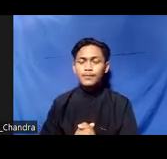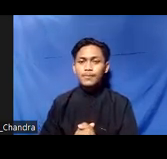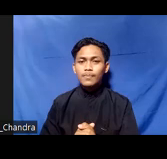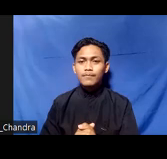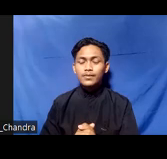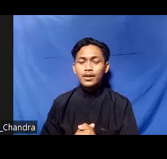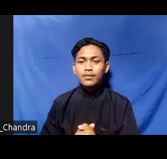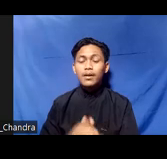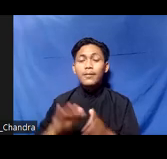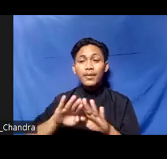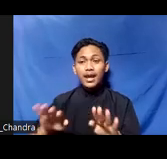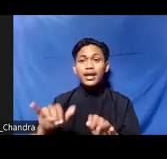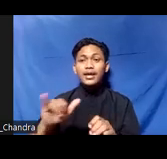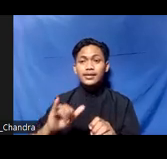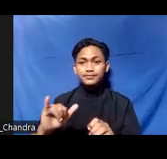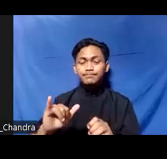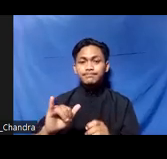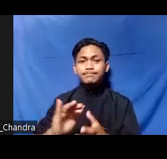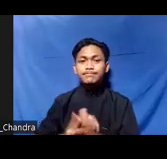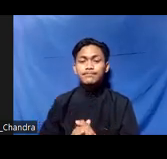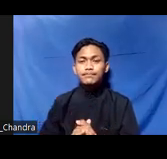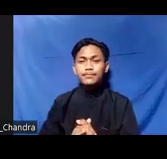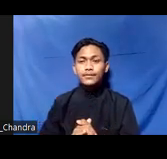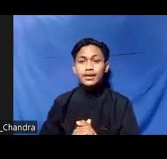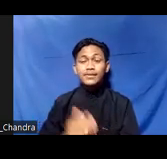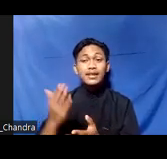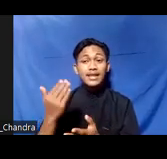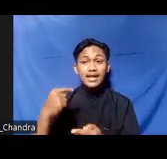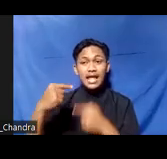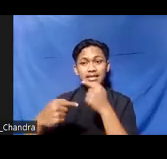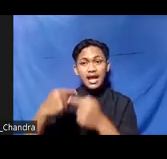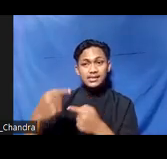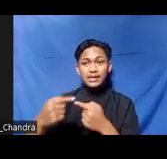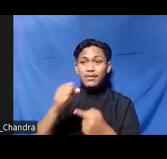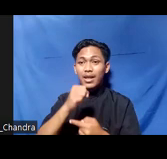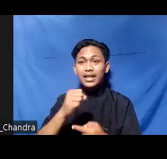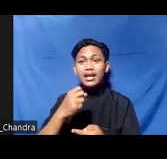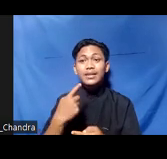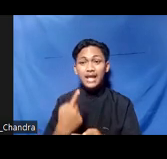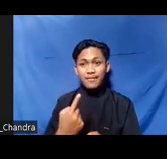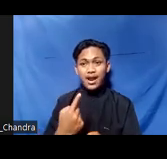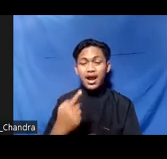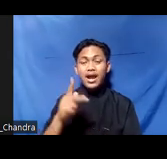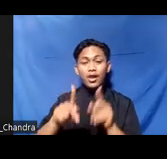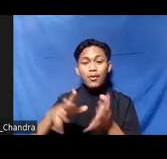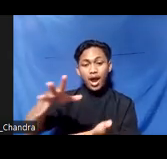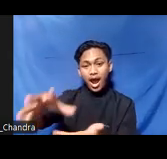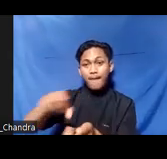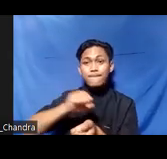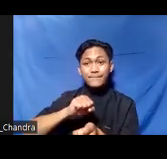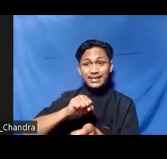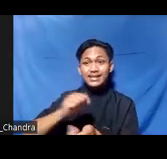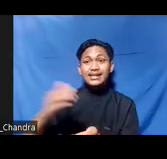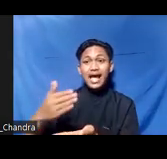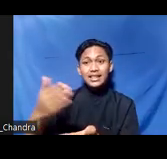diterangkan Mbak Deva kalau kita ingin mengambil Mitra datanya kita cukup sekali klik saja kalau yang sudah menginstal jadi